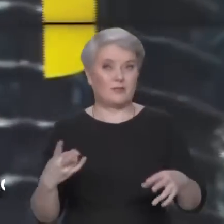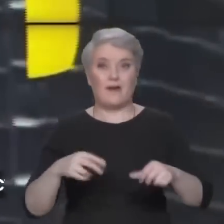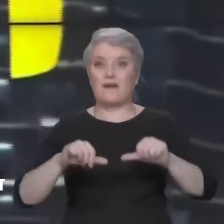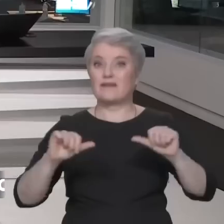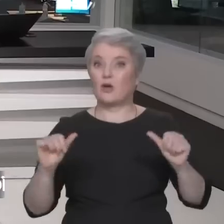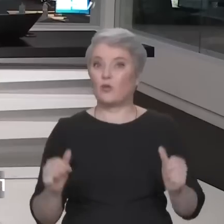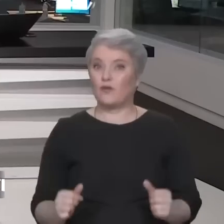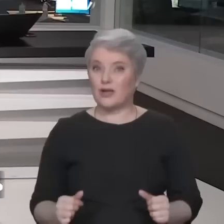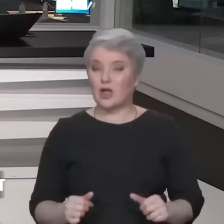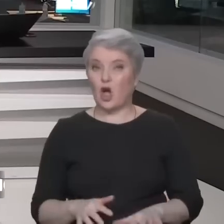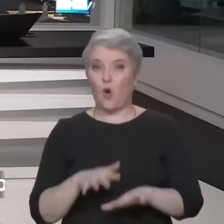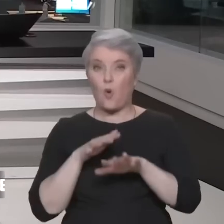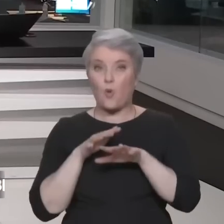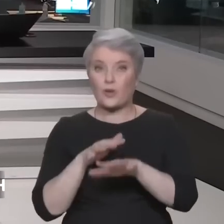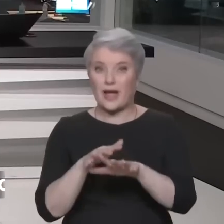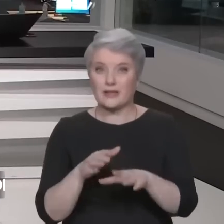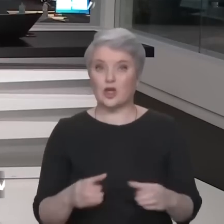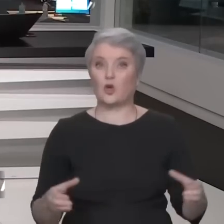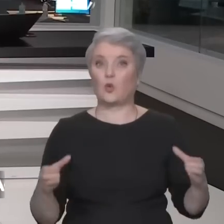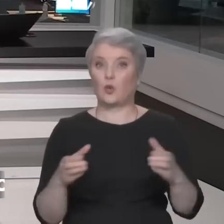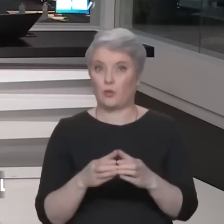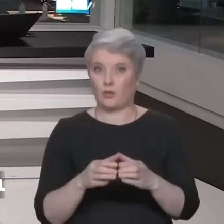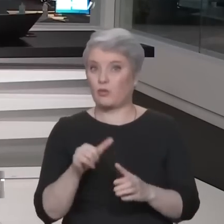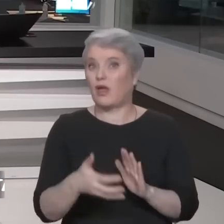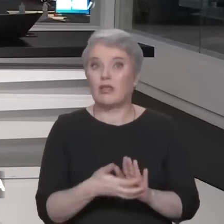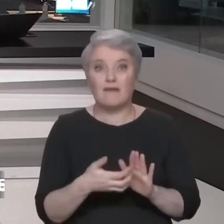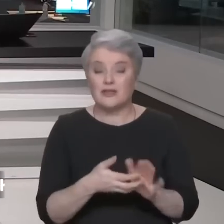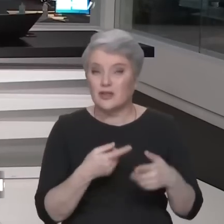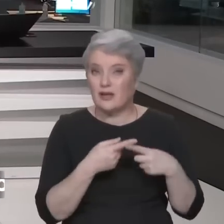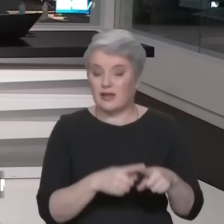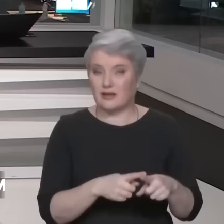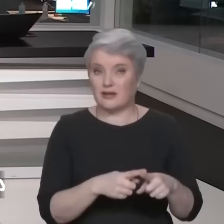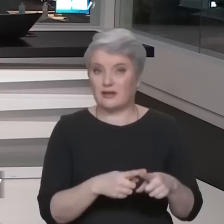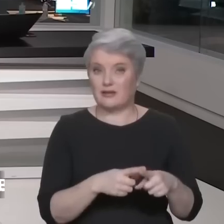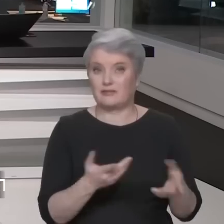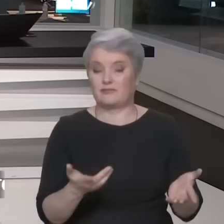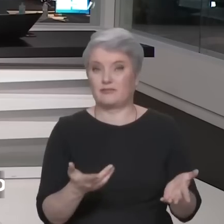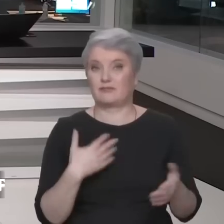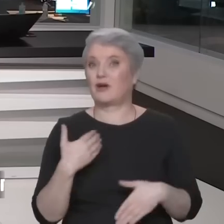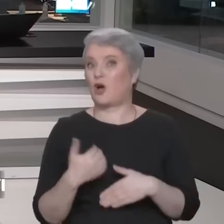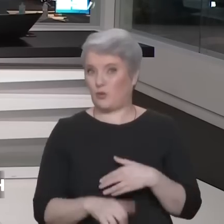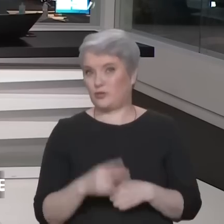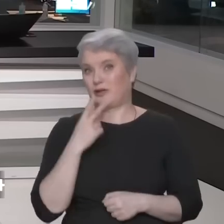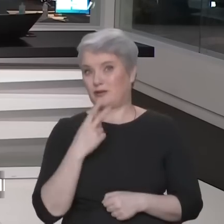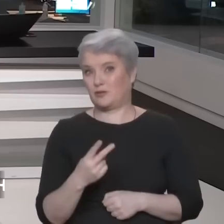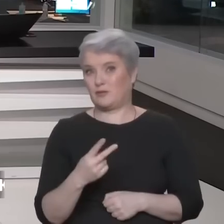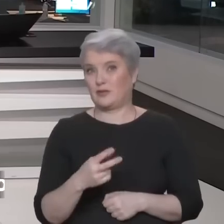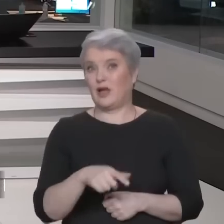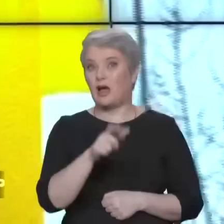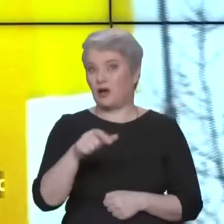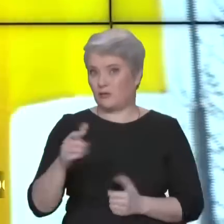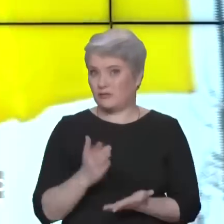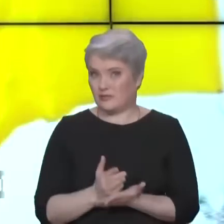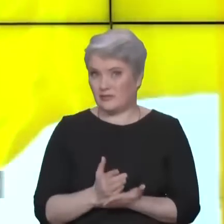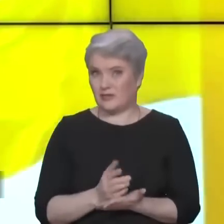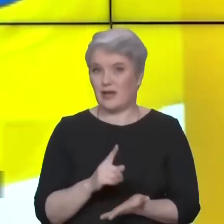формувати відповідні ударні угруповання. У тебе не вистачає техніки. Це ми вже зрозуміли. Людський ресурс, якщо є, то